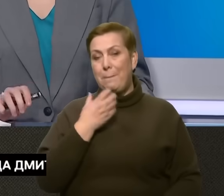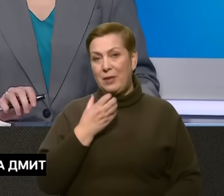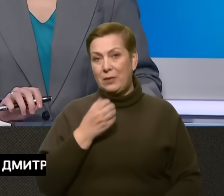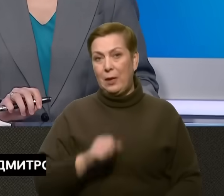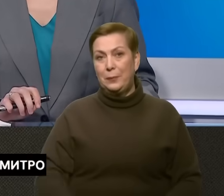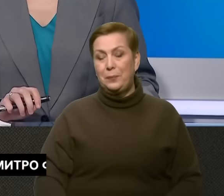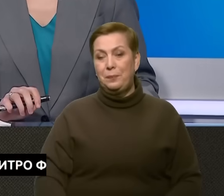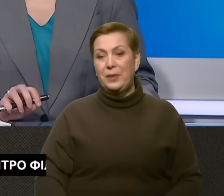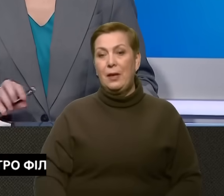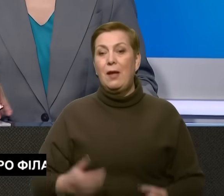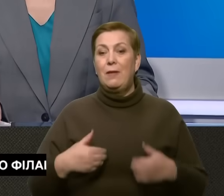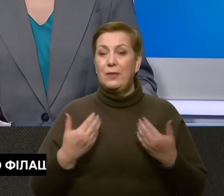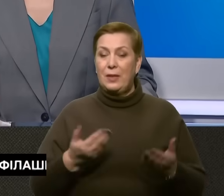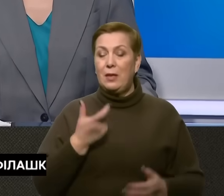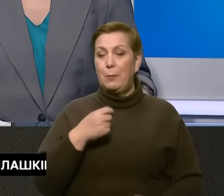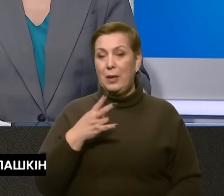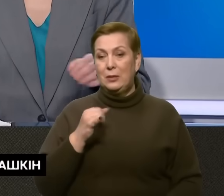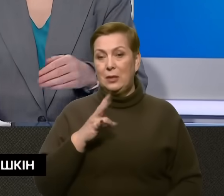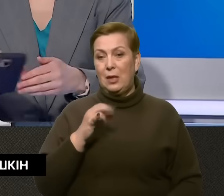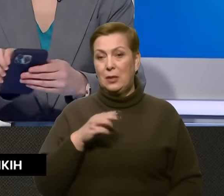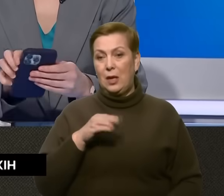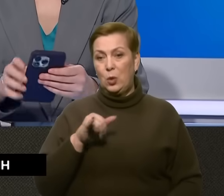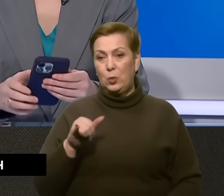Пані Наталі, моє вітання вам. Доброго ранку.